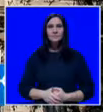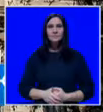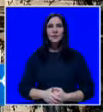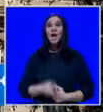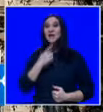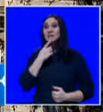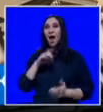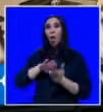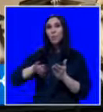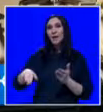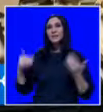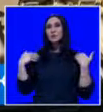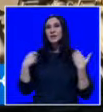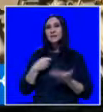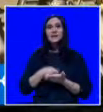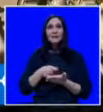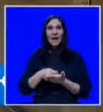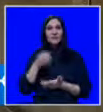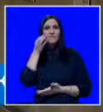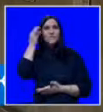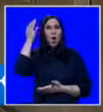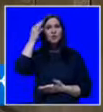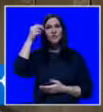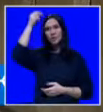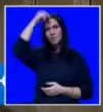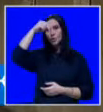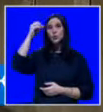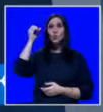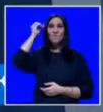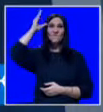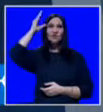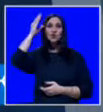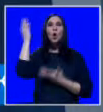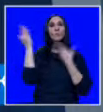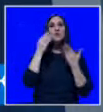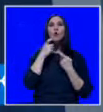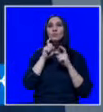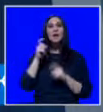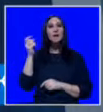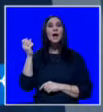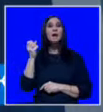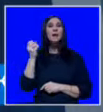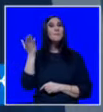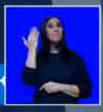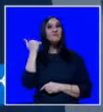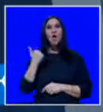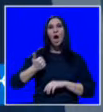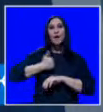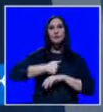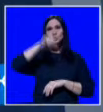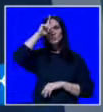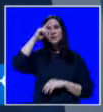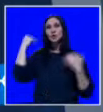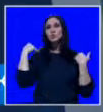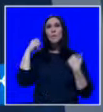За отпадането на студентските такси и философията на българското висше образование. Коментар на бившия ректор на Софийския университет,